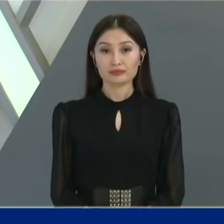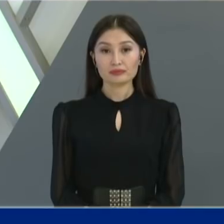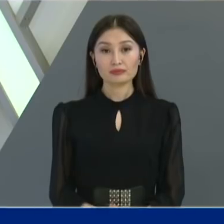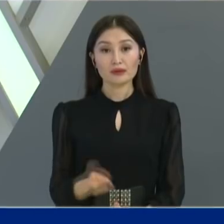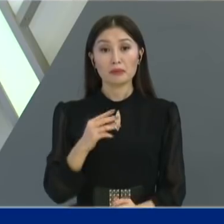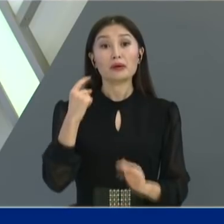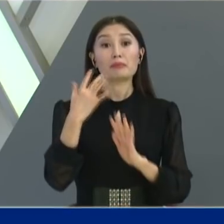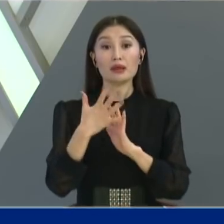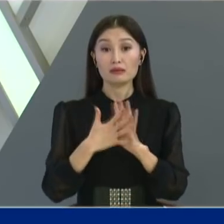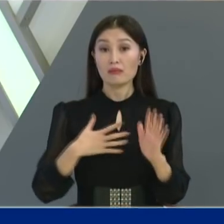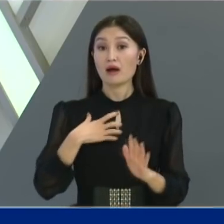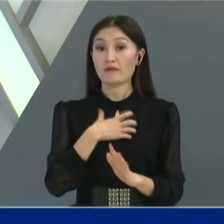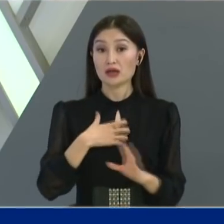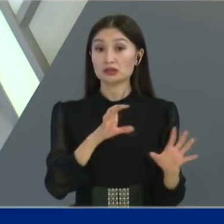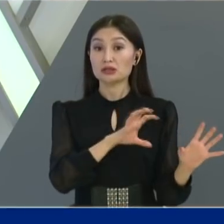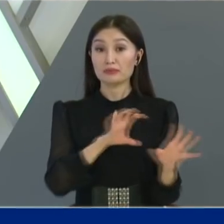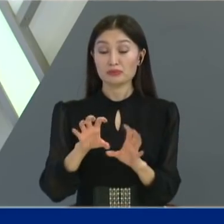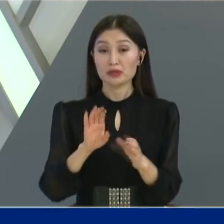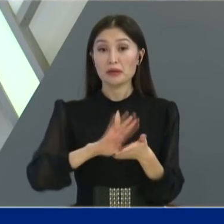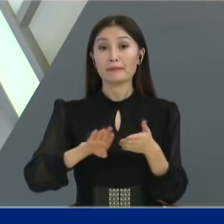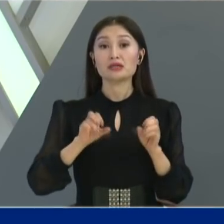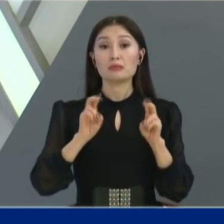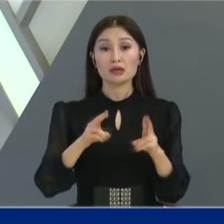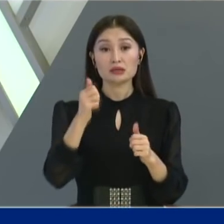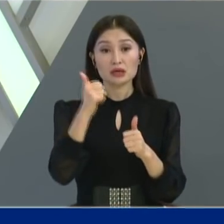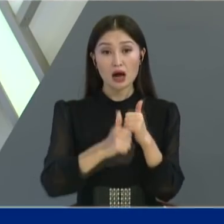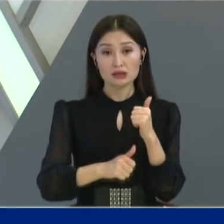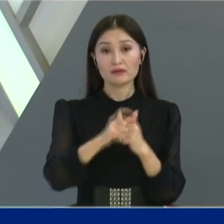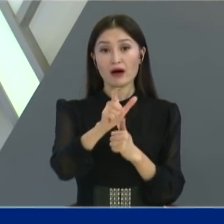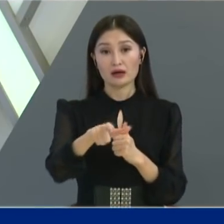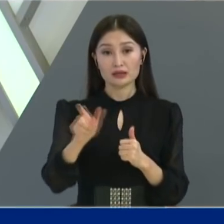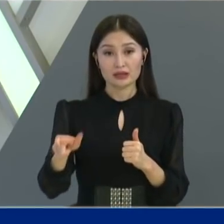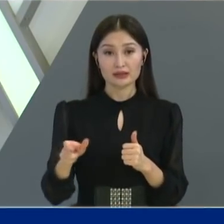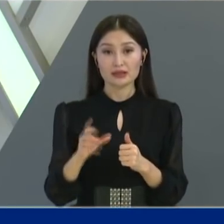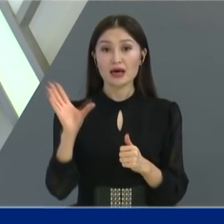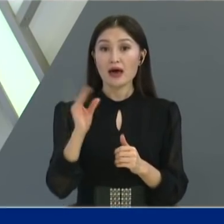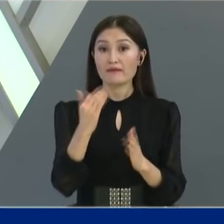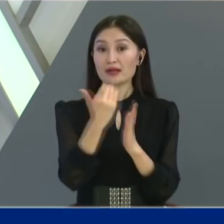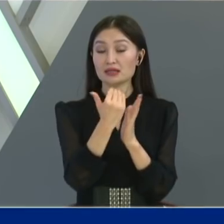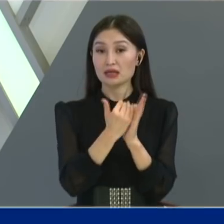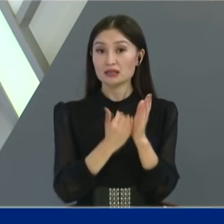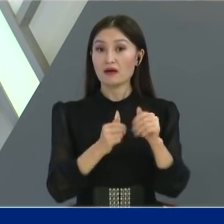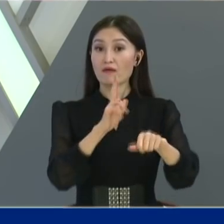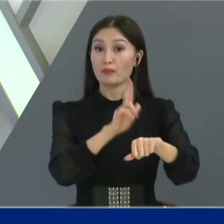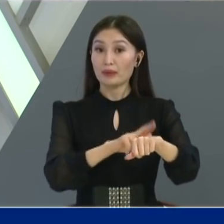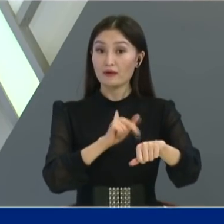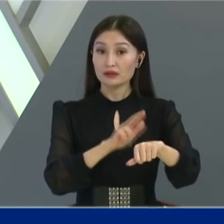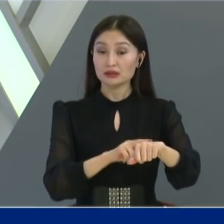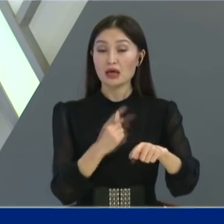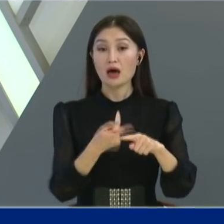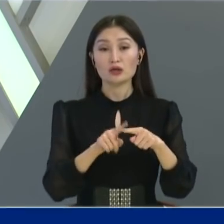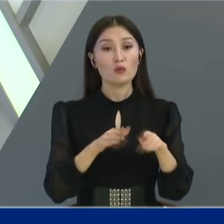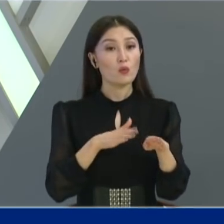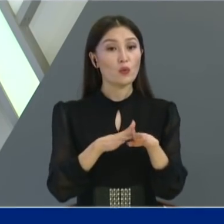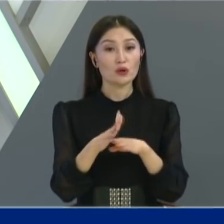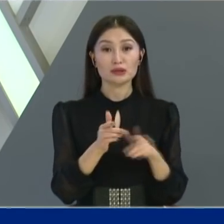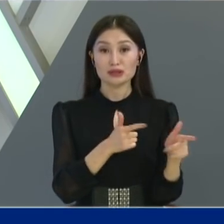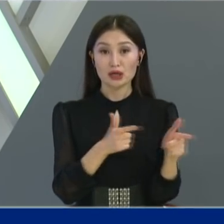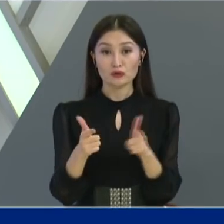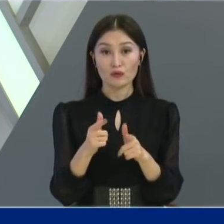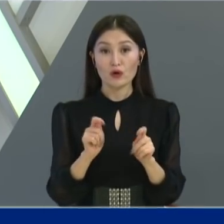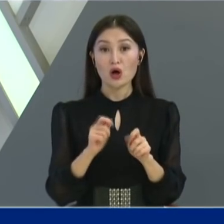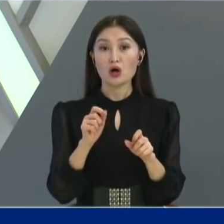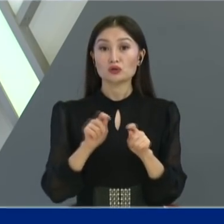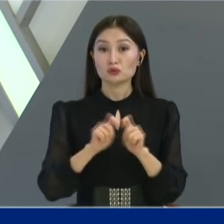Мы понимаем важность обеспечения безопасности каждого гражданина. Весь состав правоохранительных органов к этому полностью готов.